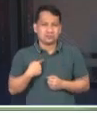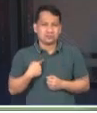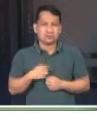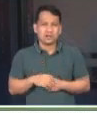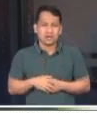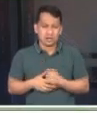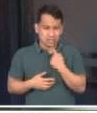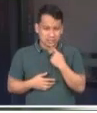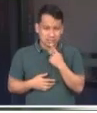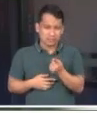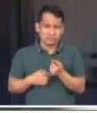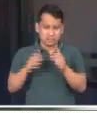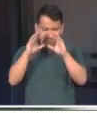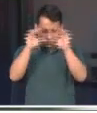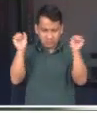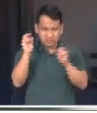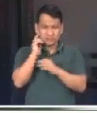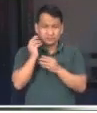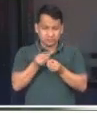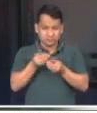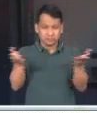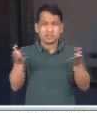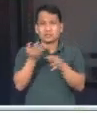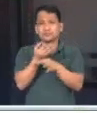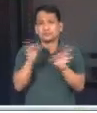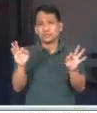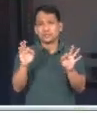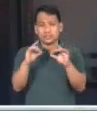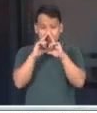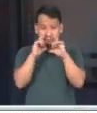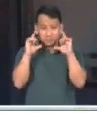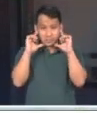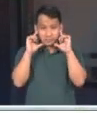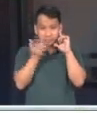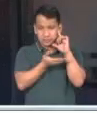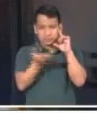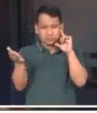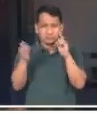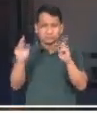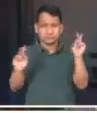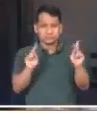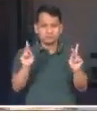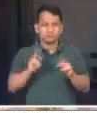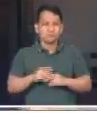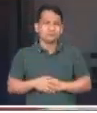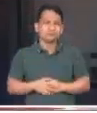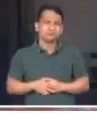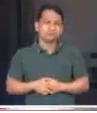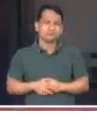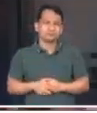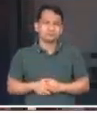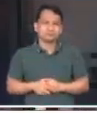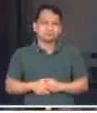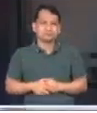Ipinag-utos din ng Pangulo ang pamamahagi ng libreng face mask sa publiko.